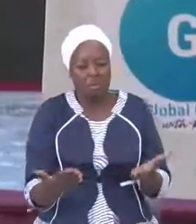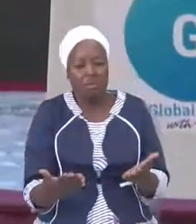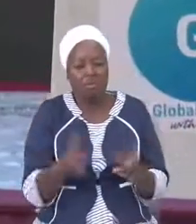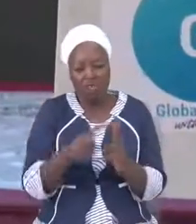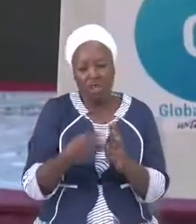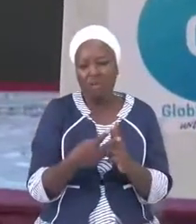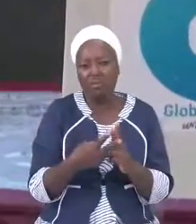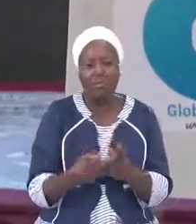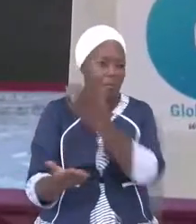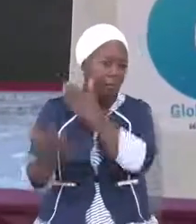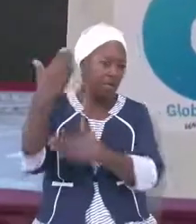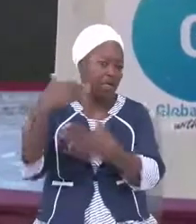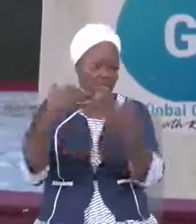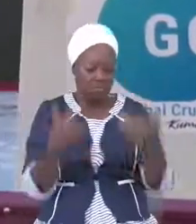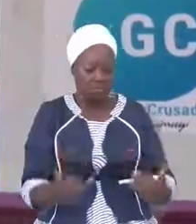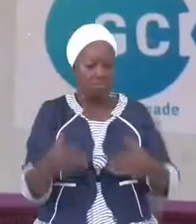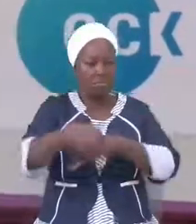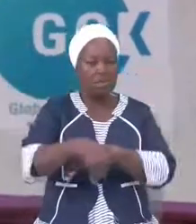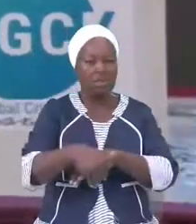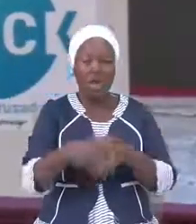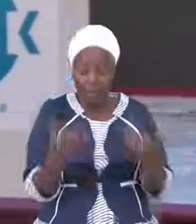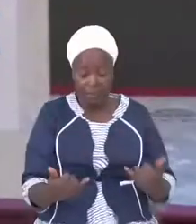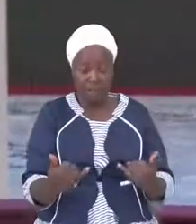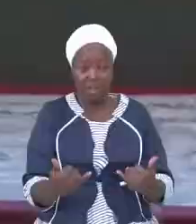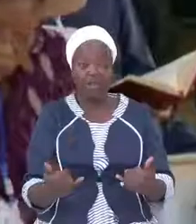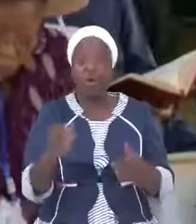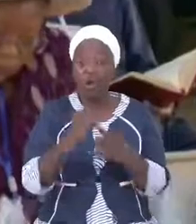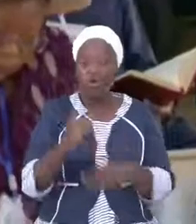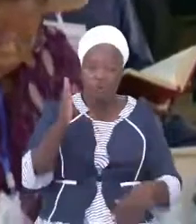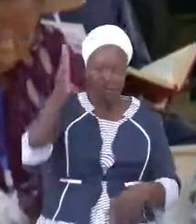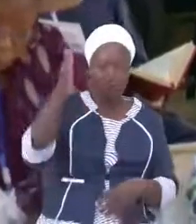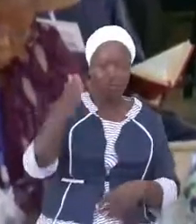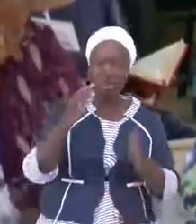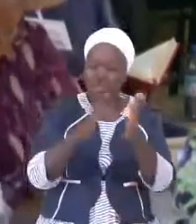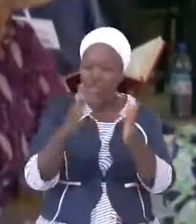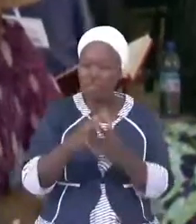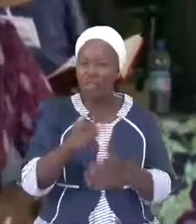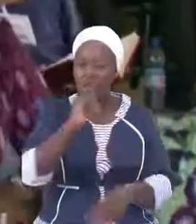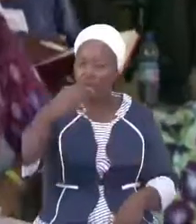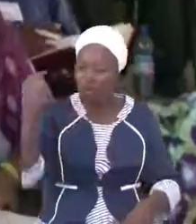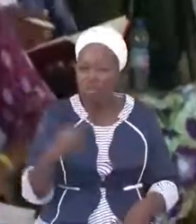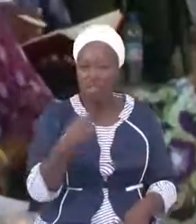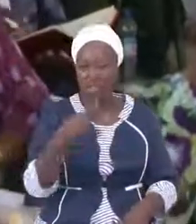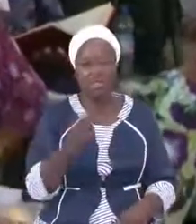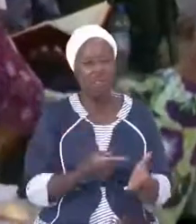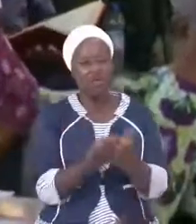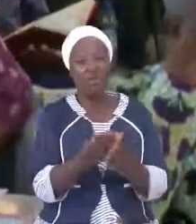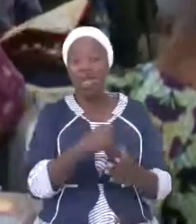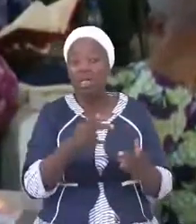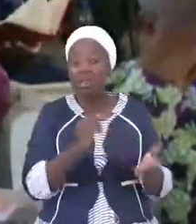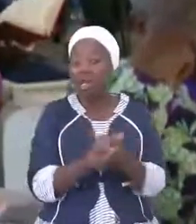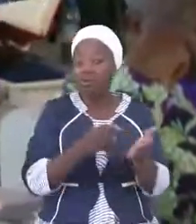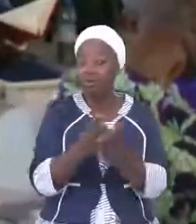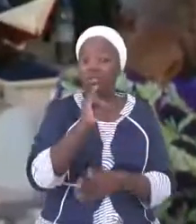prophétique, que ce soit du passé, du présent ou du futur, Jésus ne dit que la vérité. Et